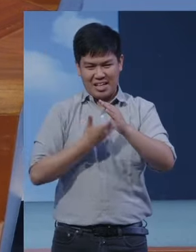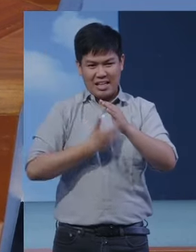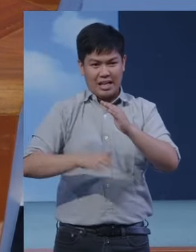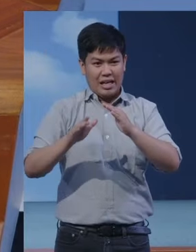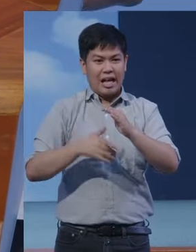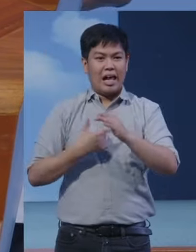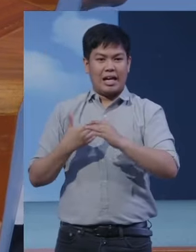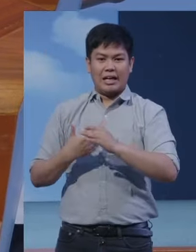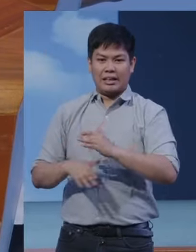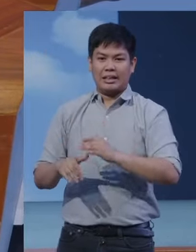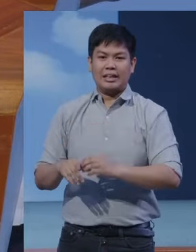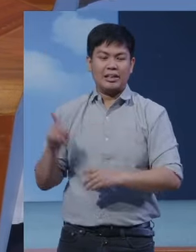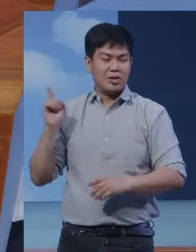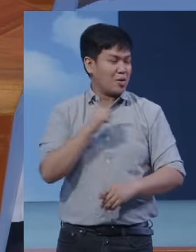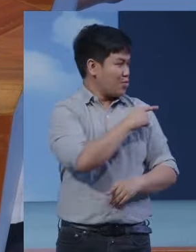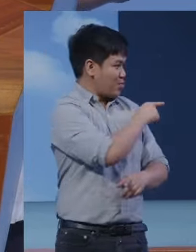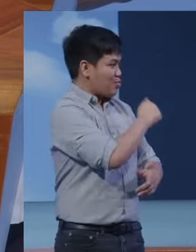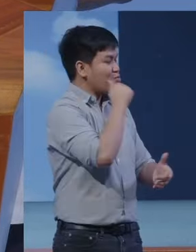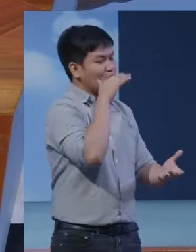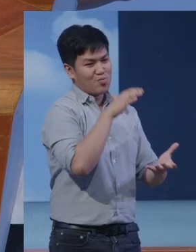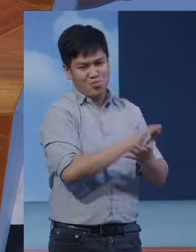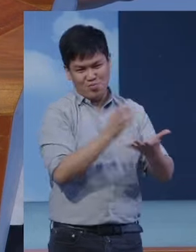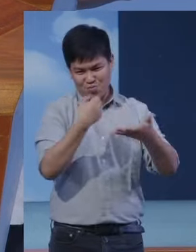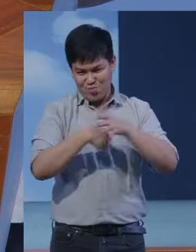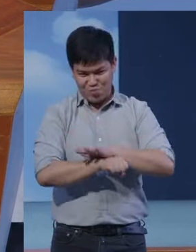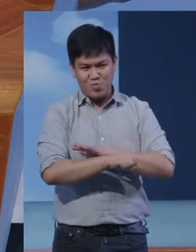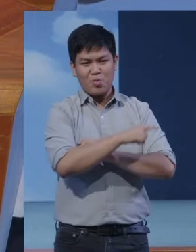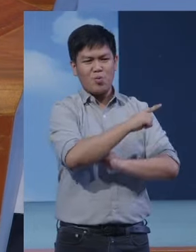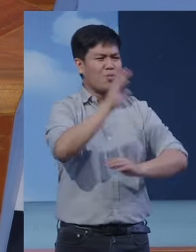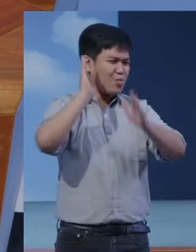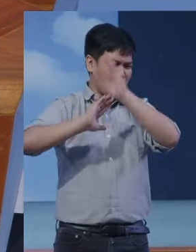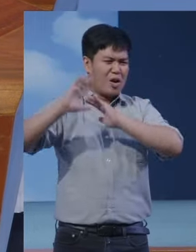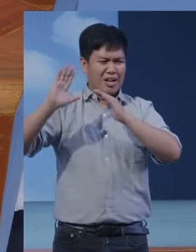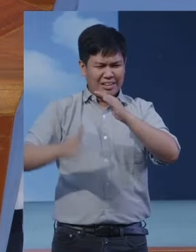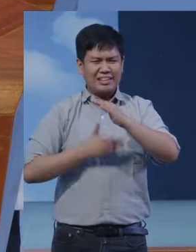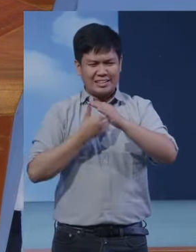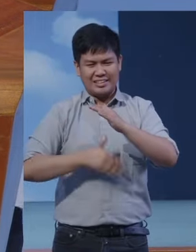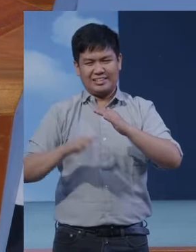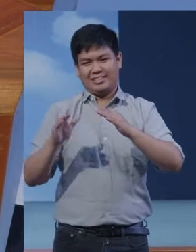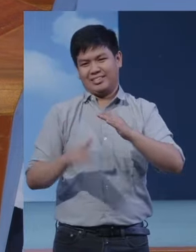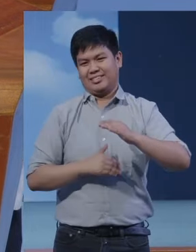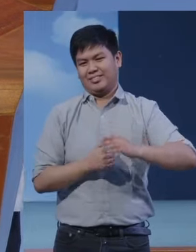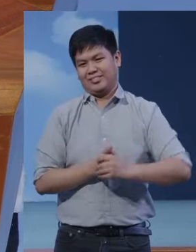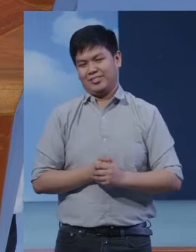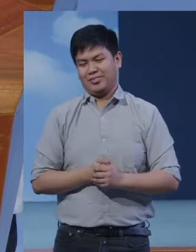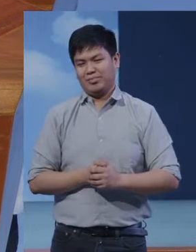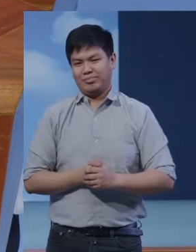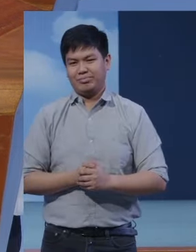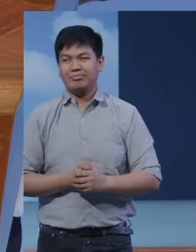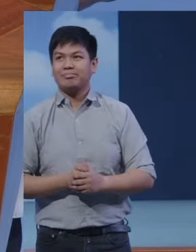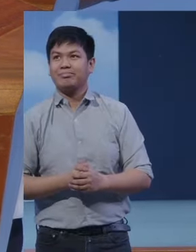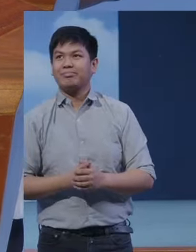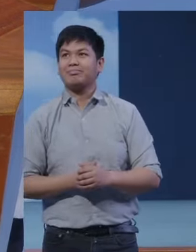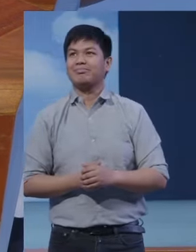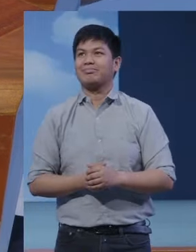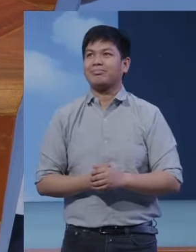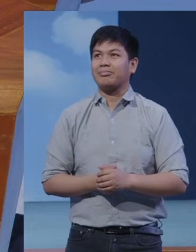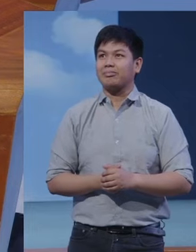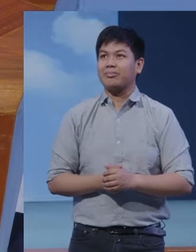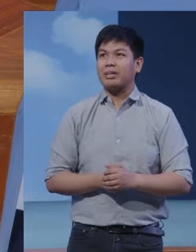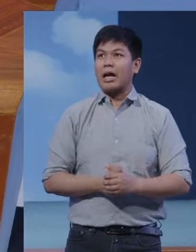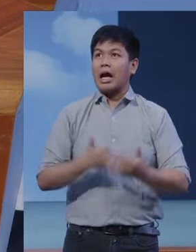pinanganak ang misis ko hindi naman po niya tinatago ang kanyang edad kaya okay lang